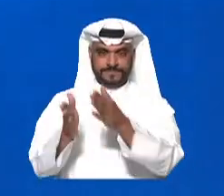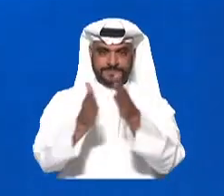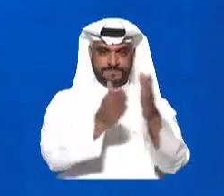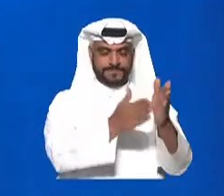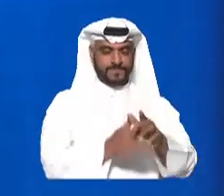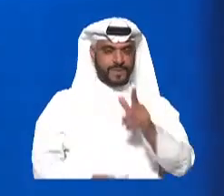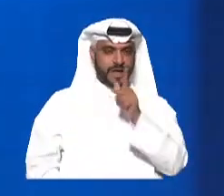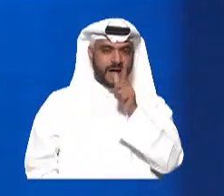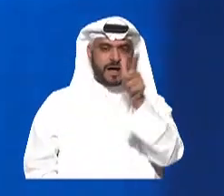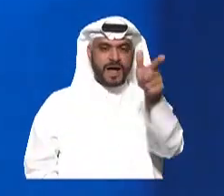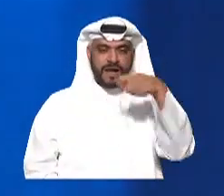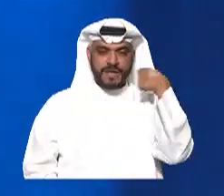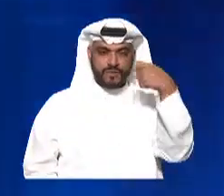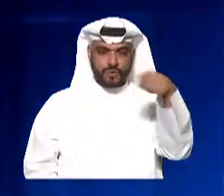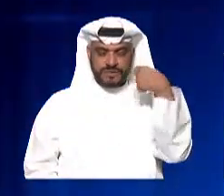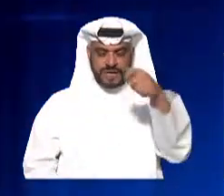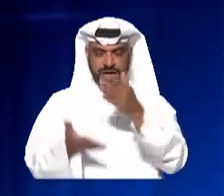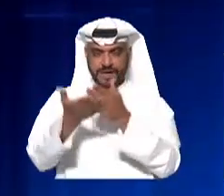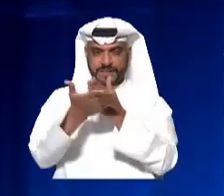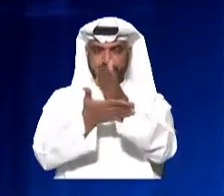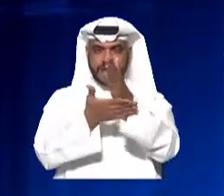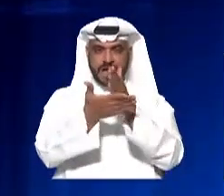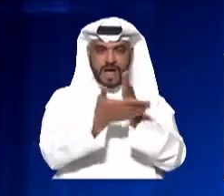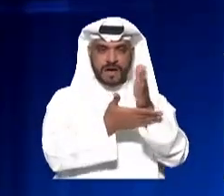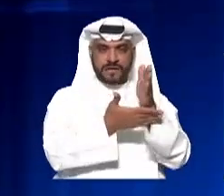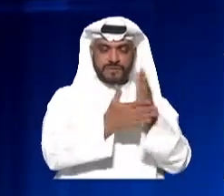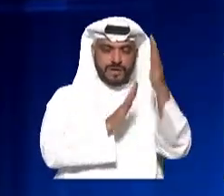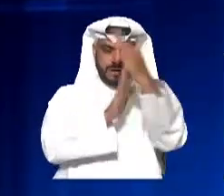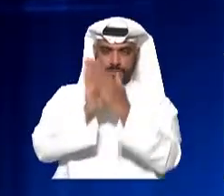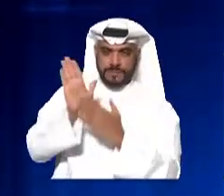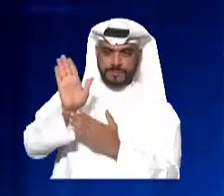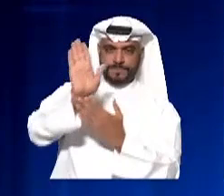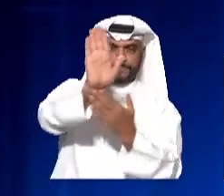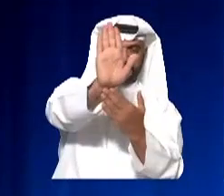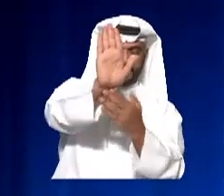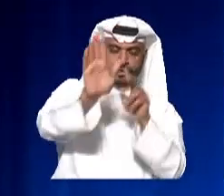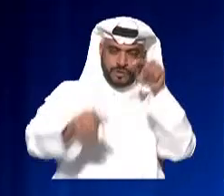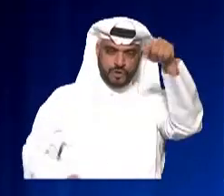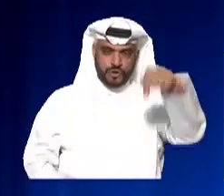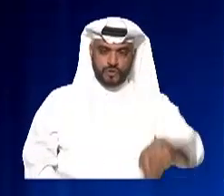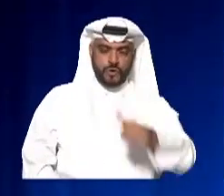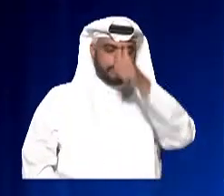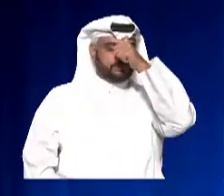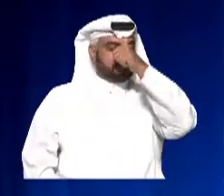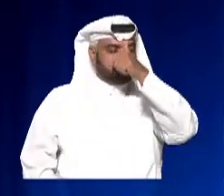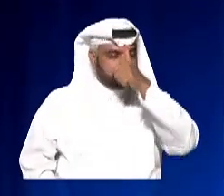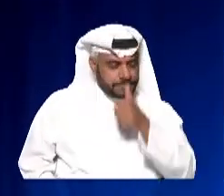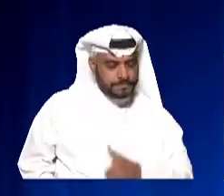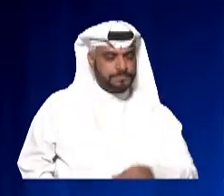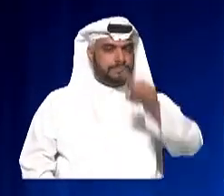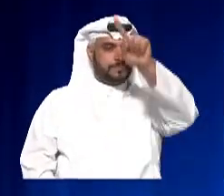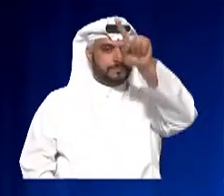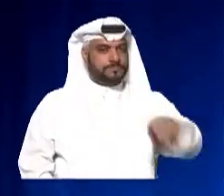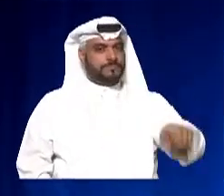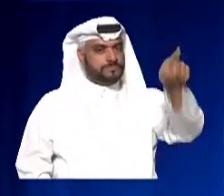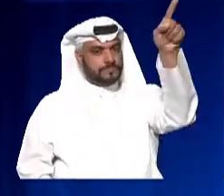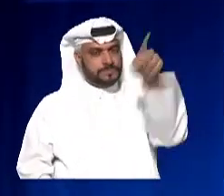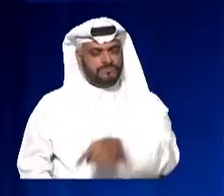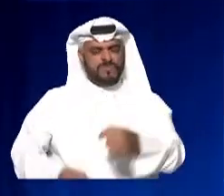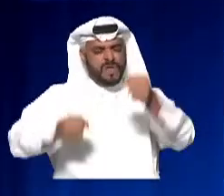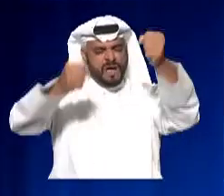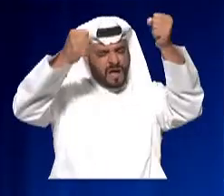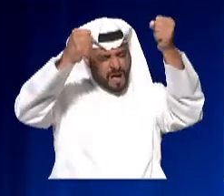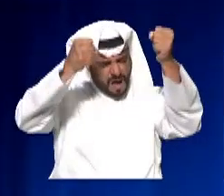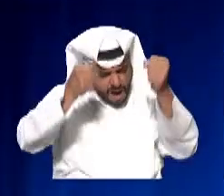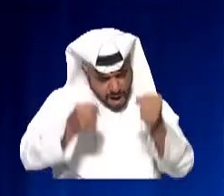أعربت وزارة الخارجية في بيان لها اليوم عن إدانة واستنكار دولة الكويت وبأشد